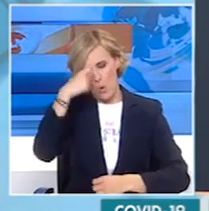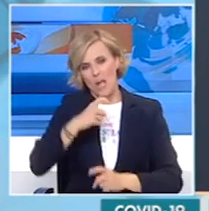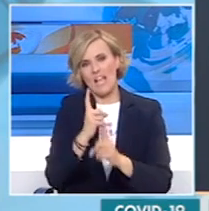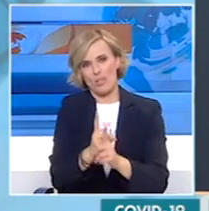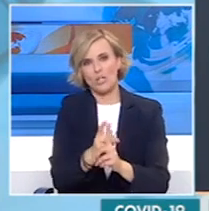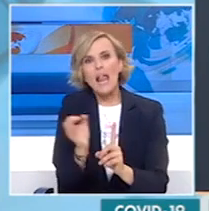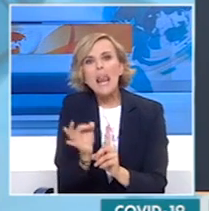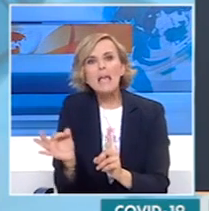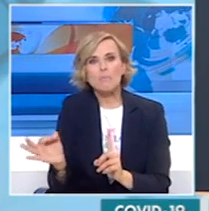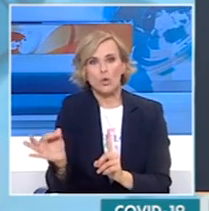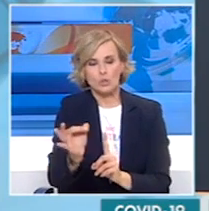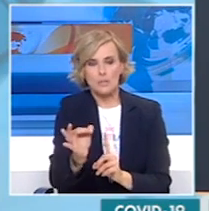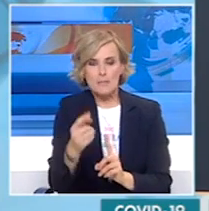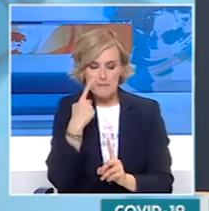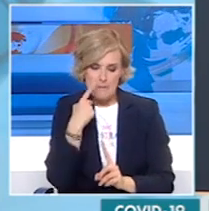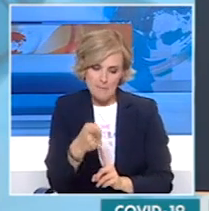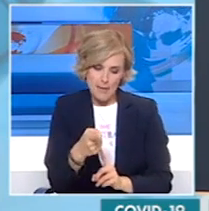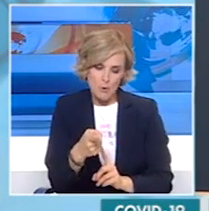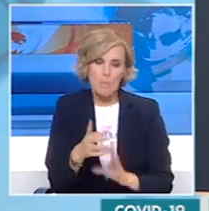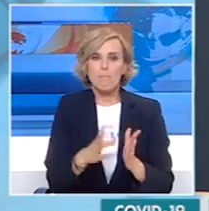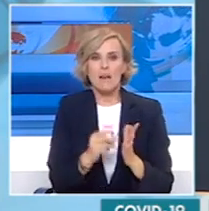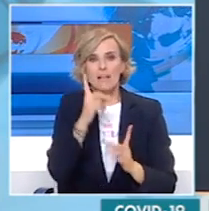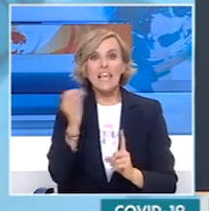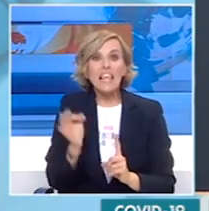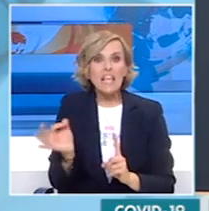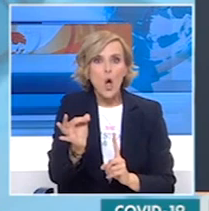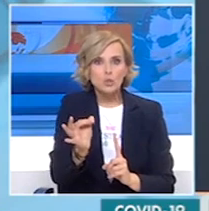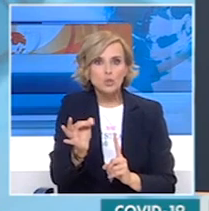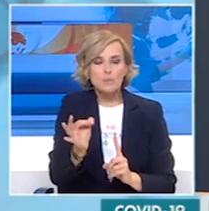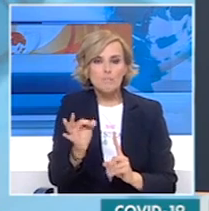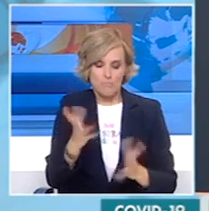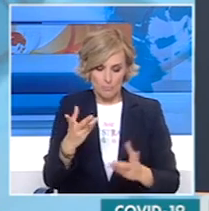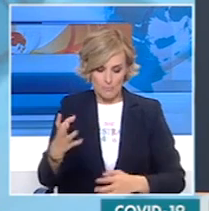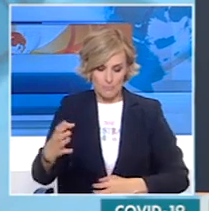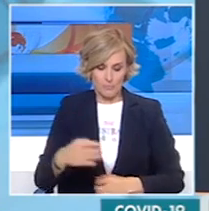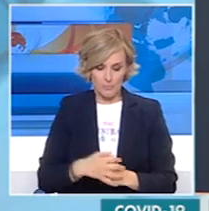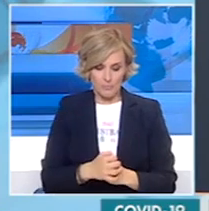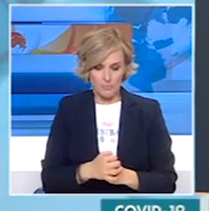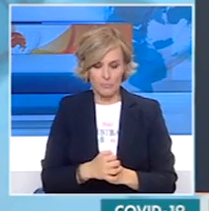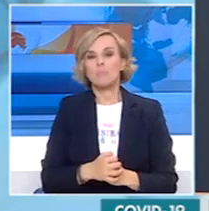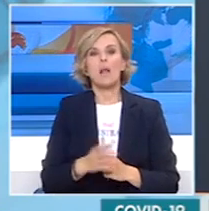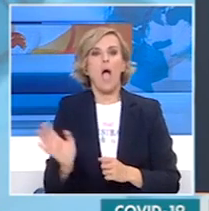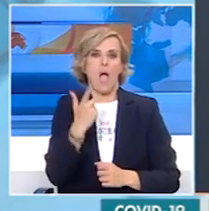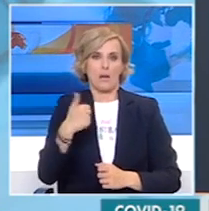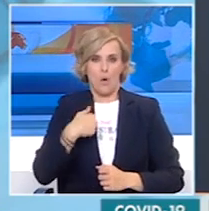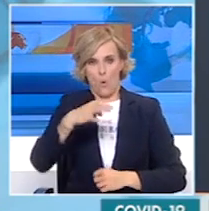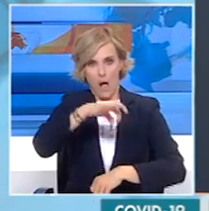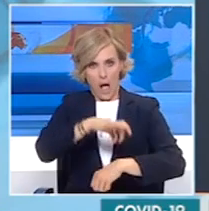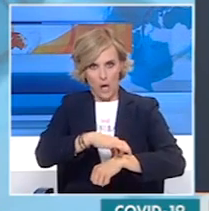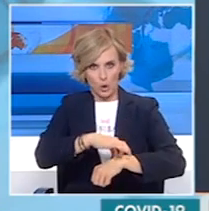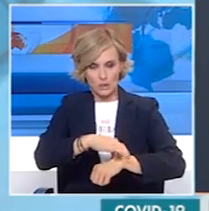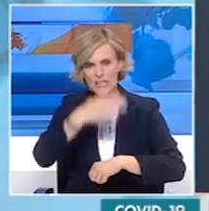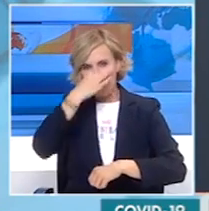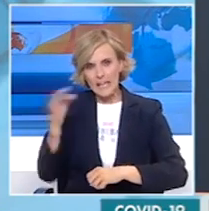σαν επιδημιολόγος, βλέπεις καμιά φορά να κυκλοφορεί ένας ιός και να καταστέλει κατά κάποιο τρόπο την κυκλοφορία του άλλου ή να συναγωνίζει το ένα στον